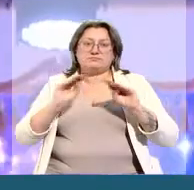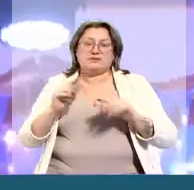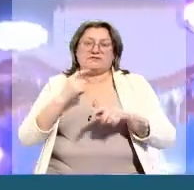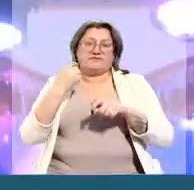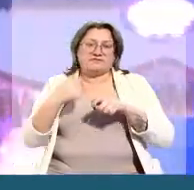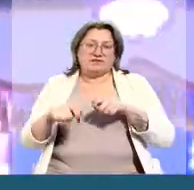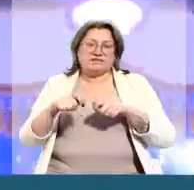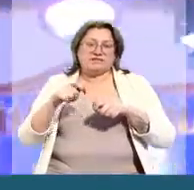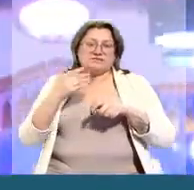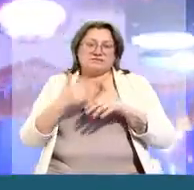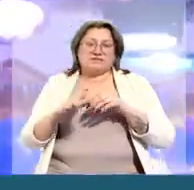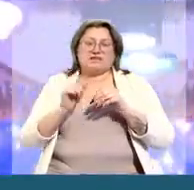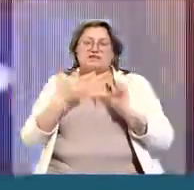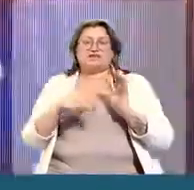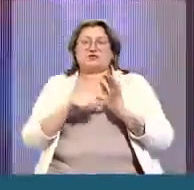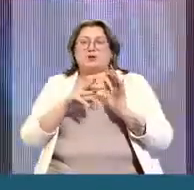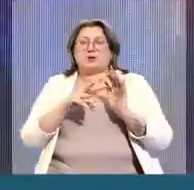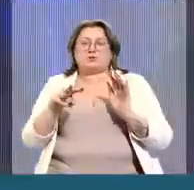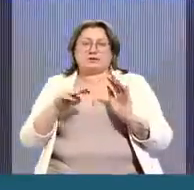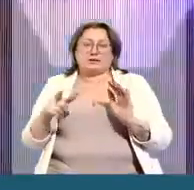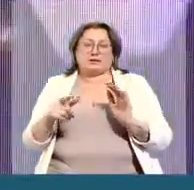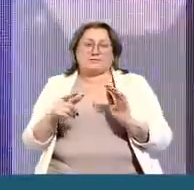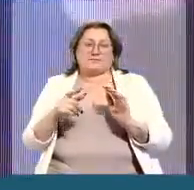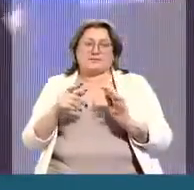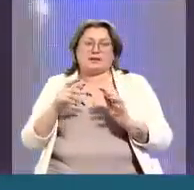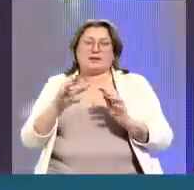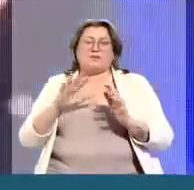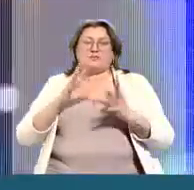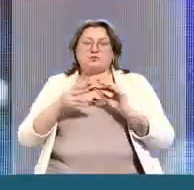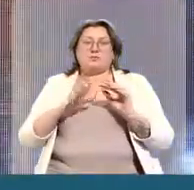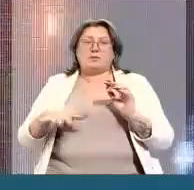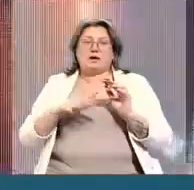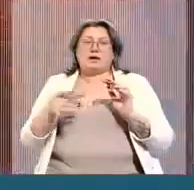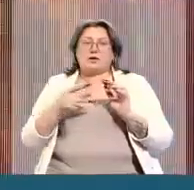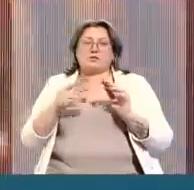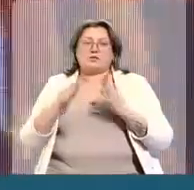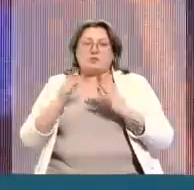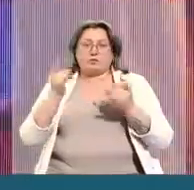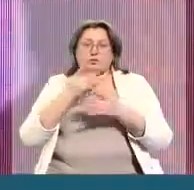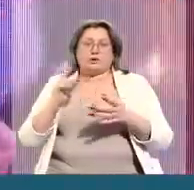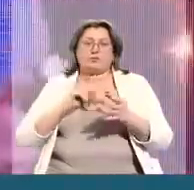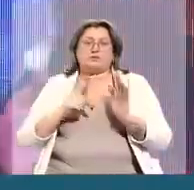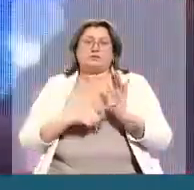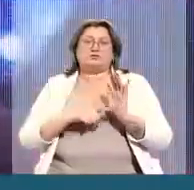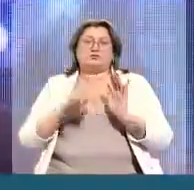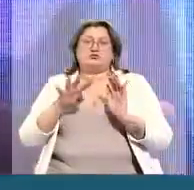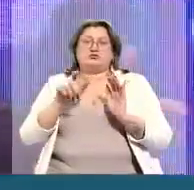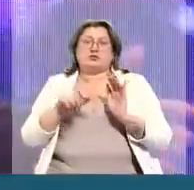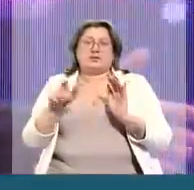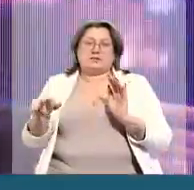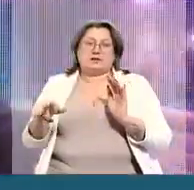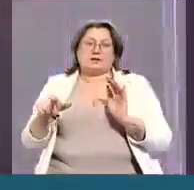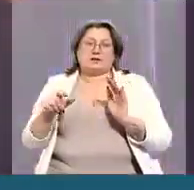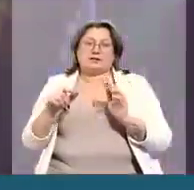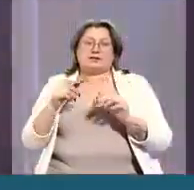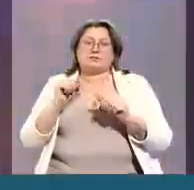миллионнан астам теңгеге қаржыландырылған. Жалпы аудан бойынша мәдениет ошақтарында 74 адам жұмыс істейді. Дәл осы